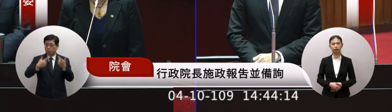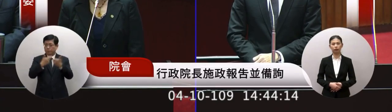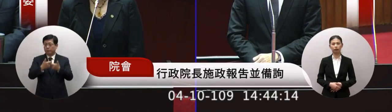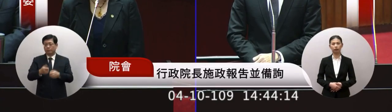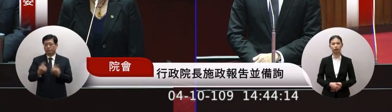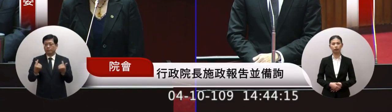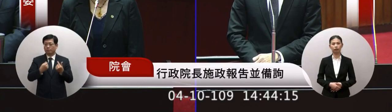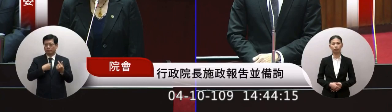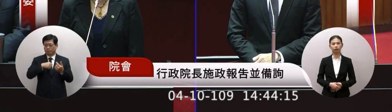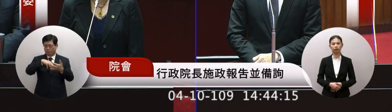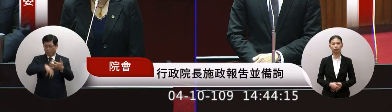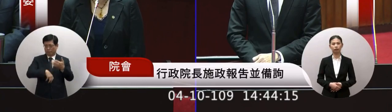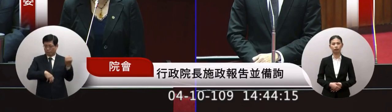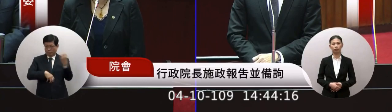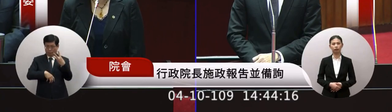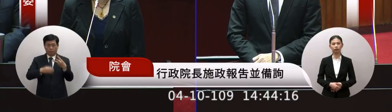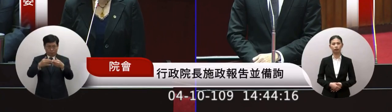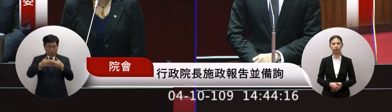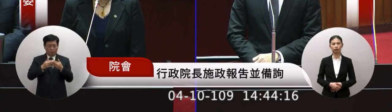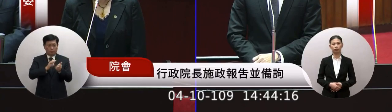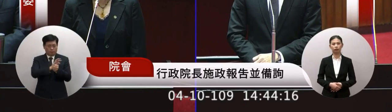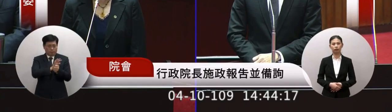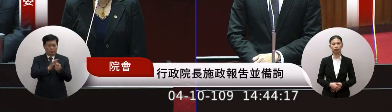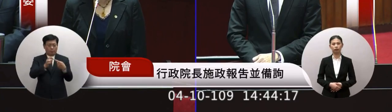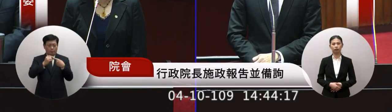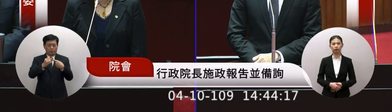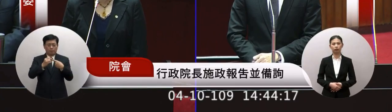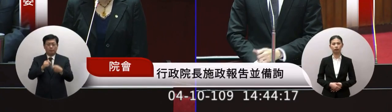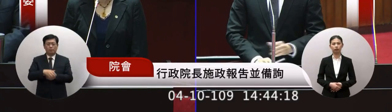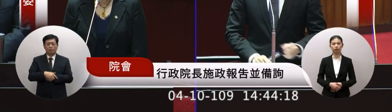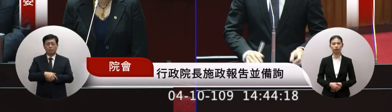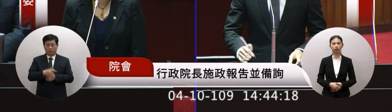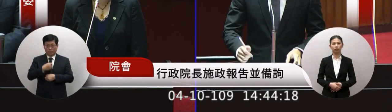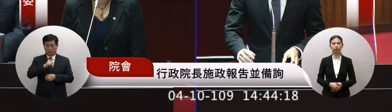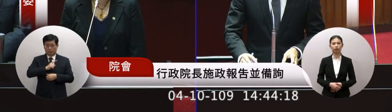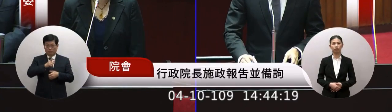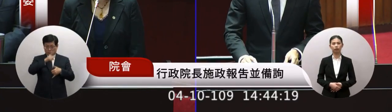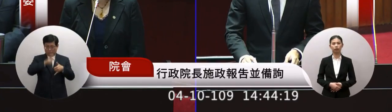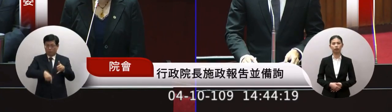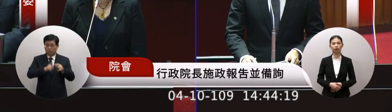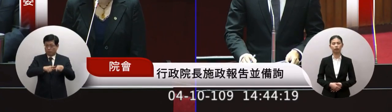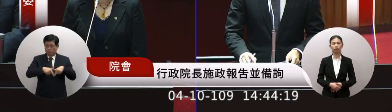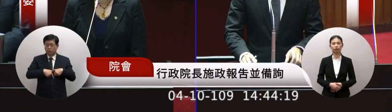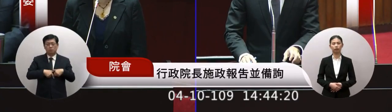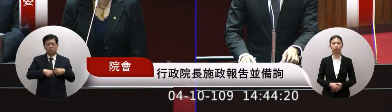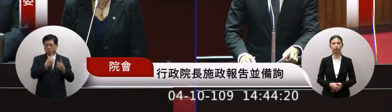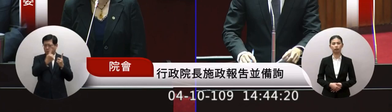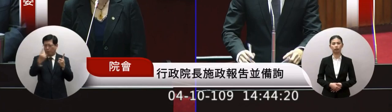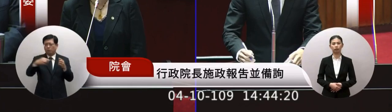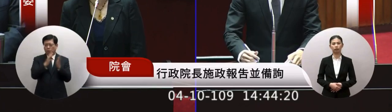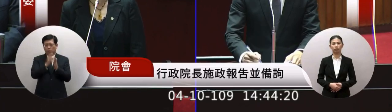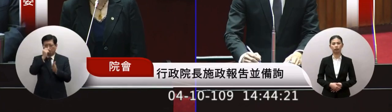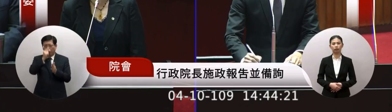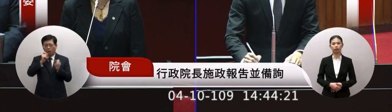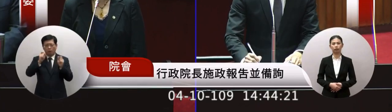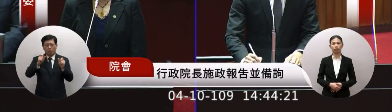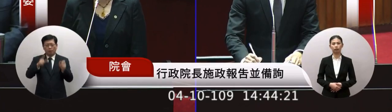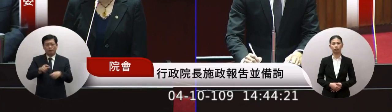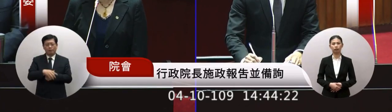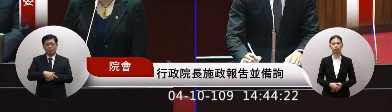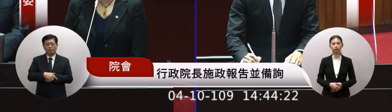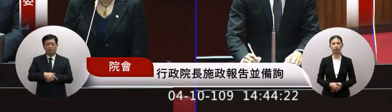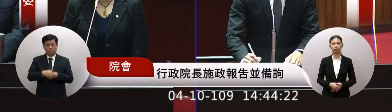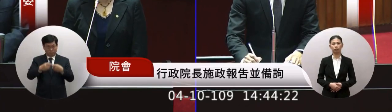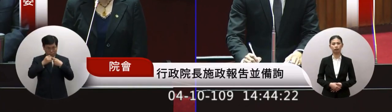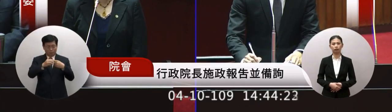伊包含。有三个需要的方面，第一个就是讲伊爱个案中心，因为每一个人都是独特不一样的嘛，哈，所